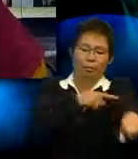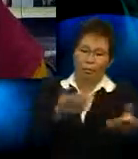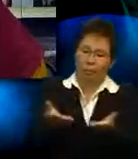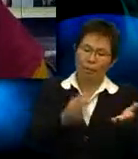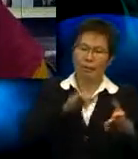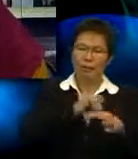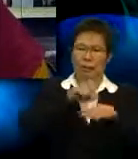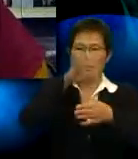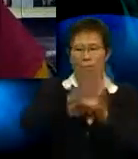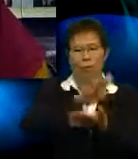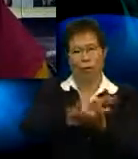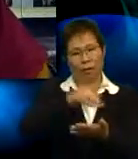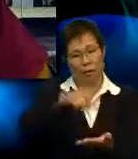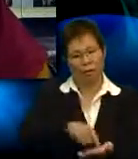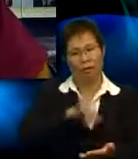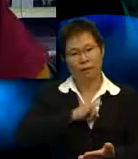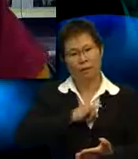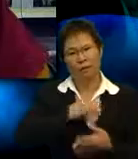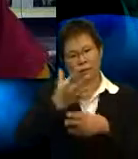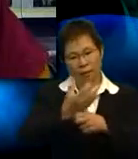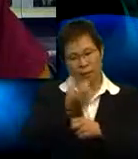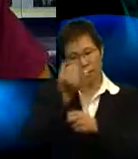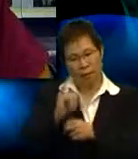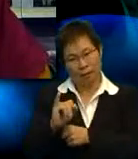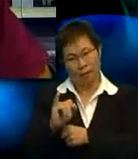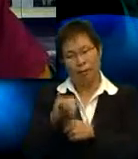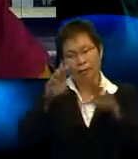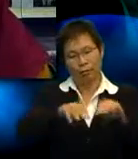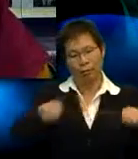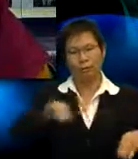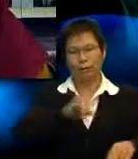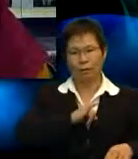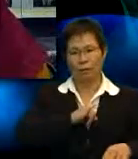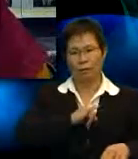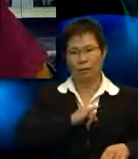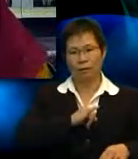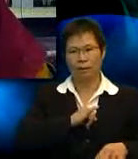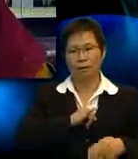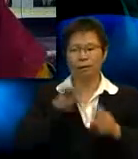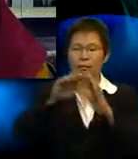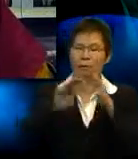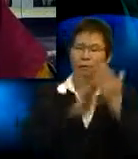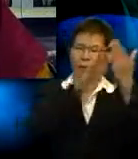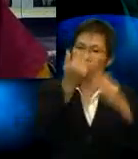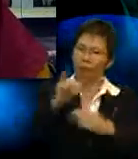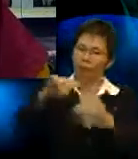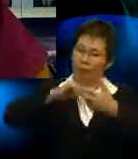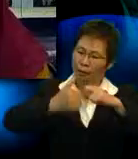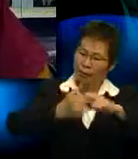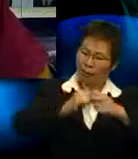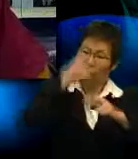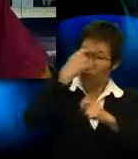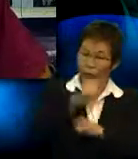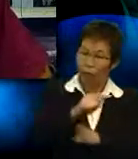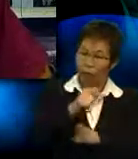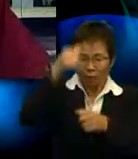sekolah ini, saya dapati murid-murid saya menghadapi masalah untuk